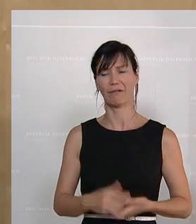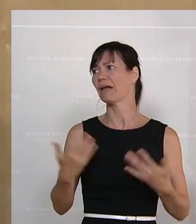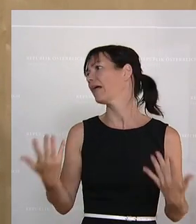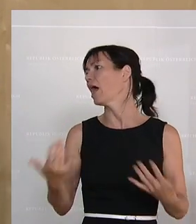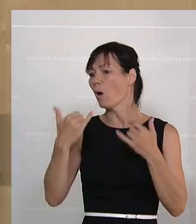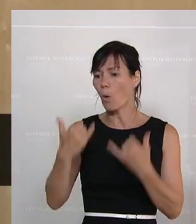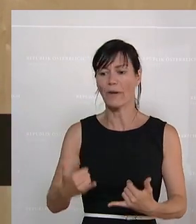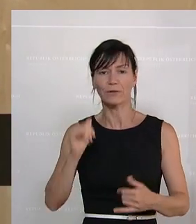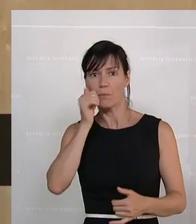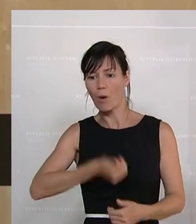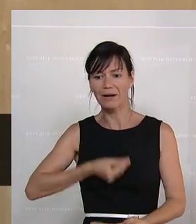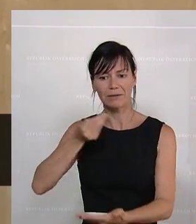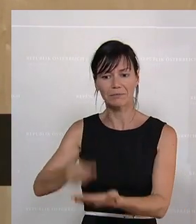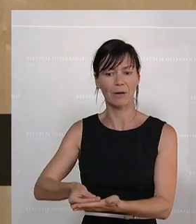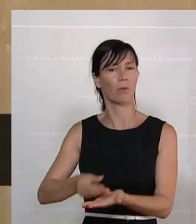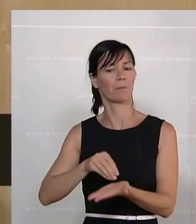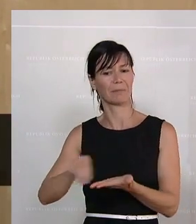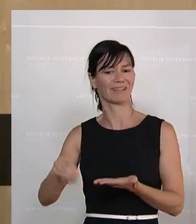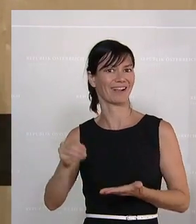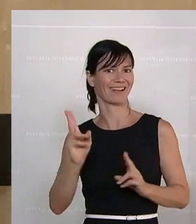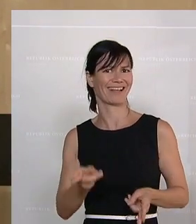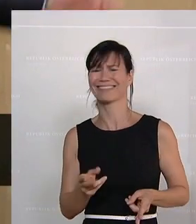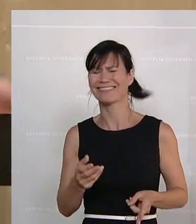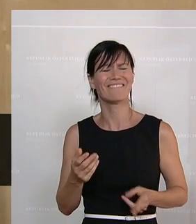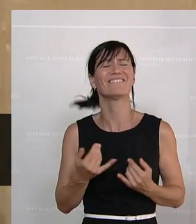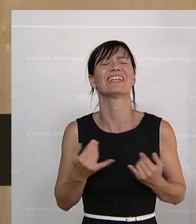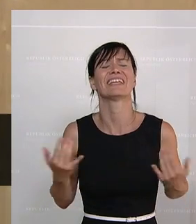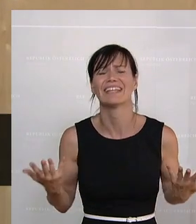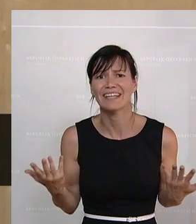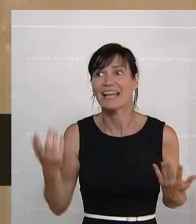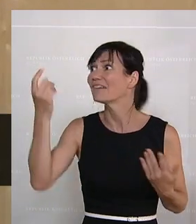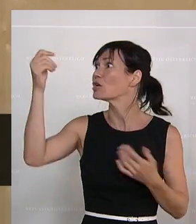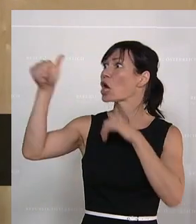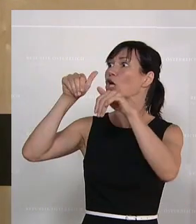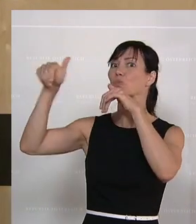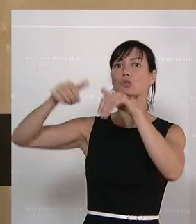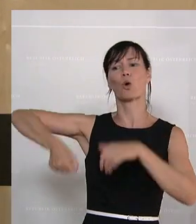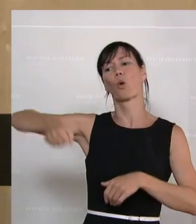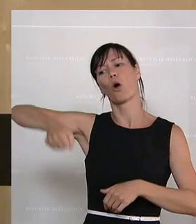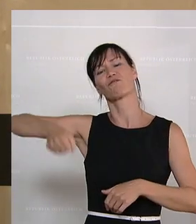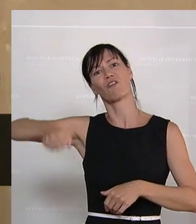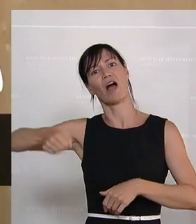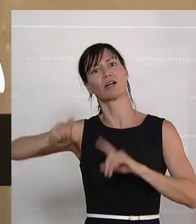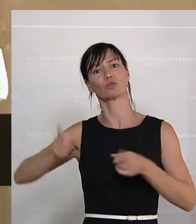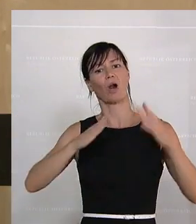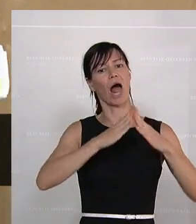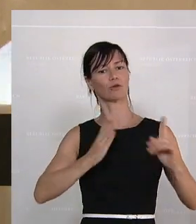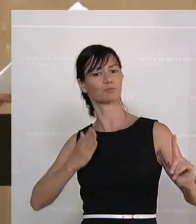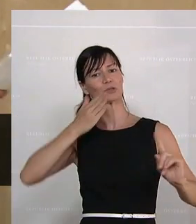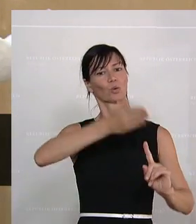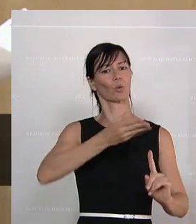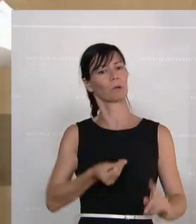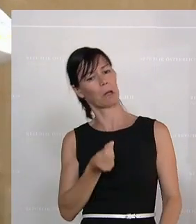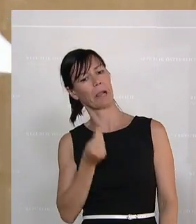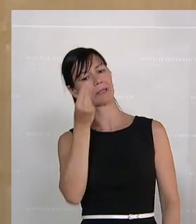oder morgen sein kann dann stimmt da irgendwas nicht das soll der finanzminister mit einem geldkoffer von haustür zu haustür gehen damit alles